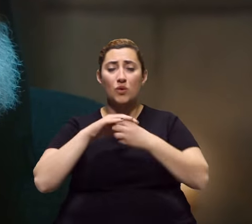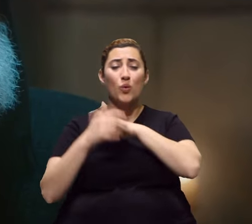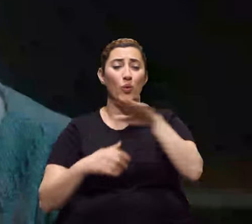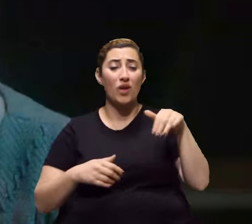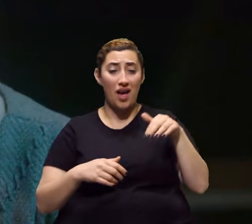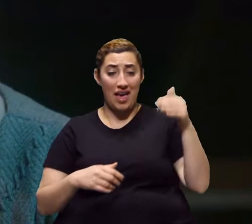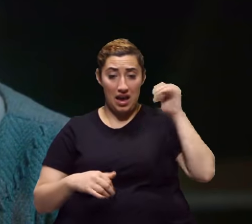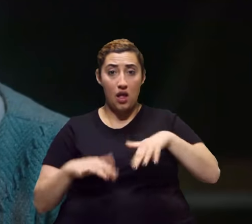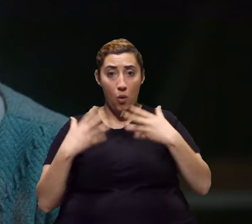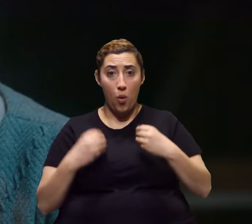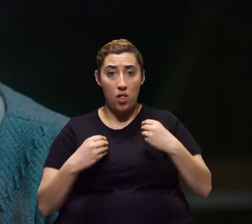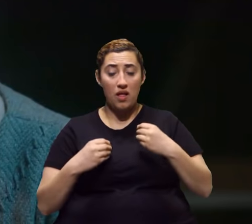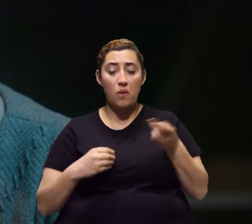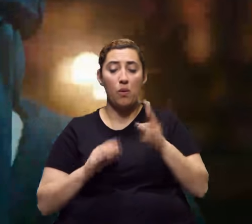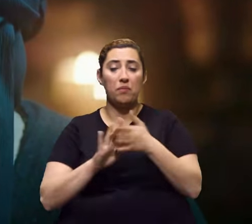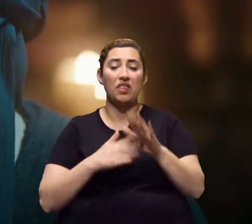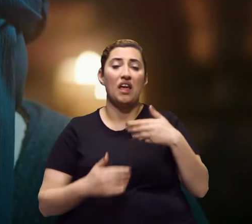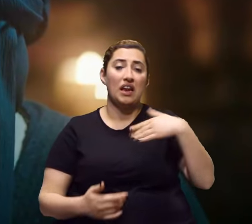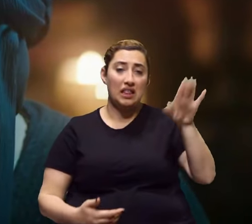Dünyaya gelen göçer.